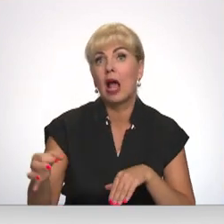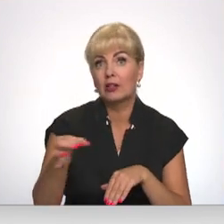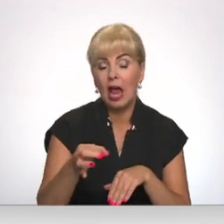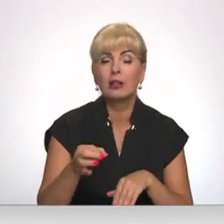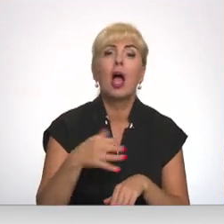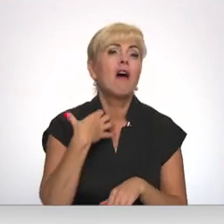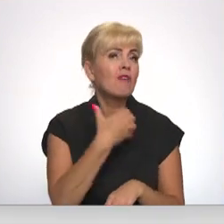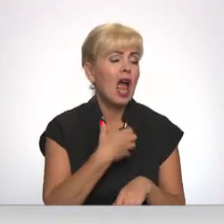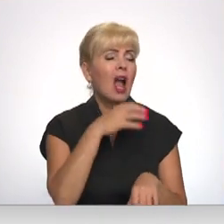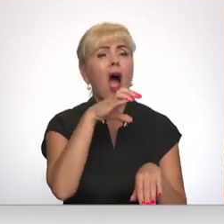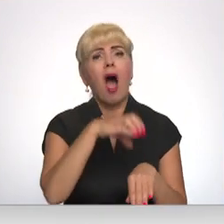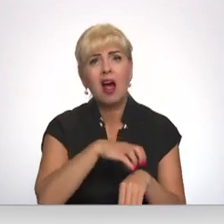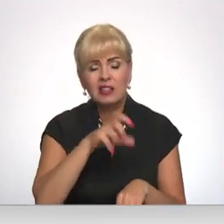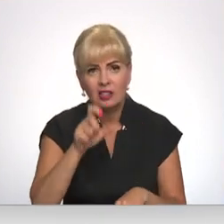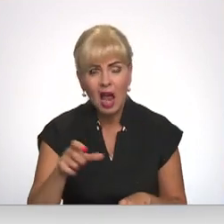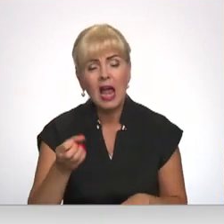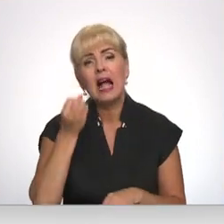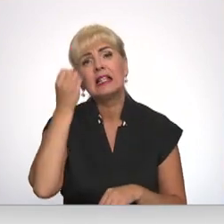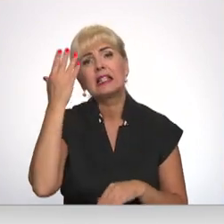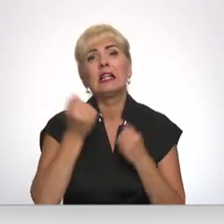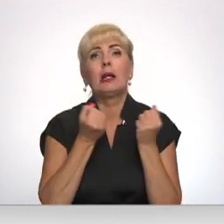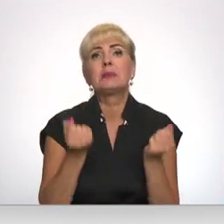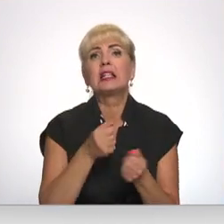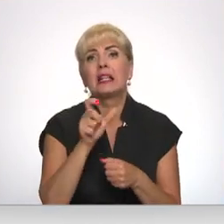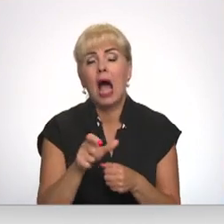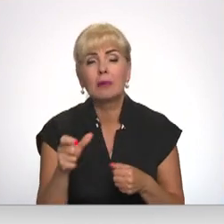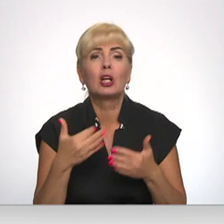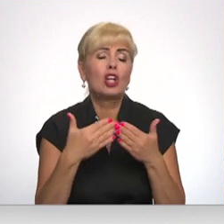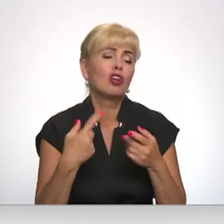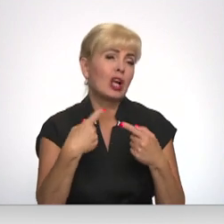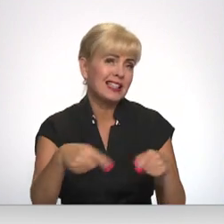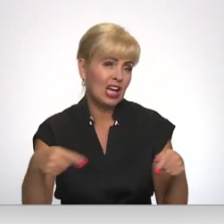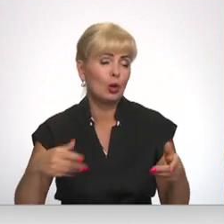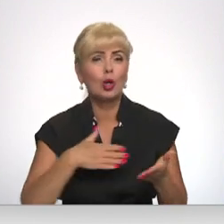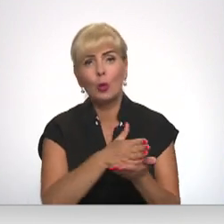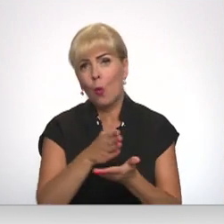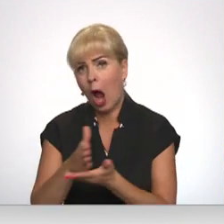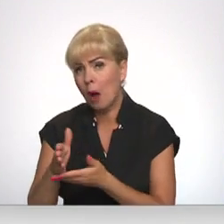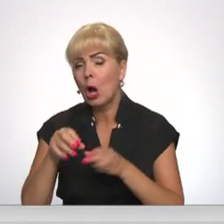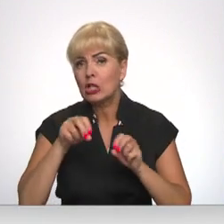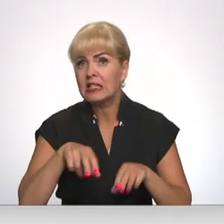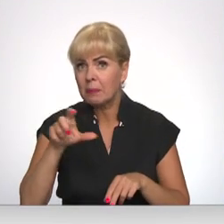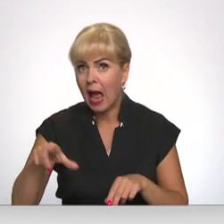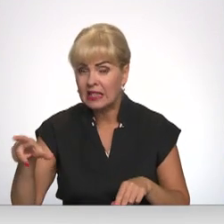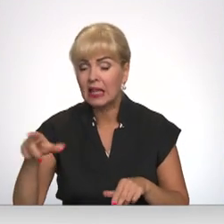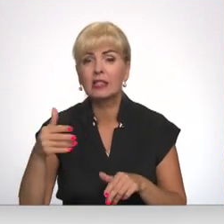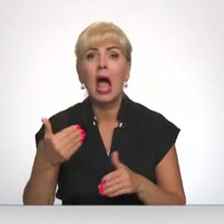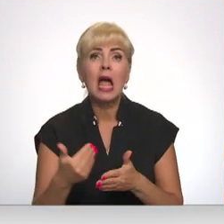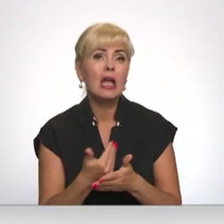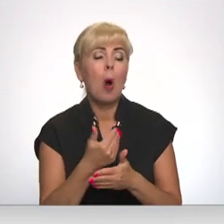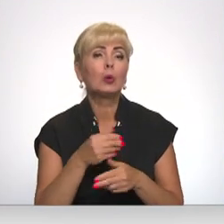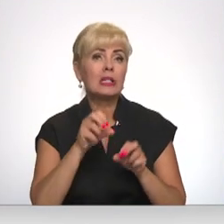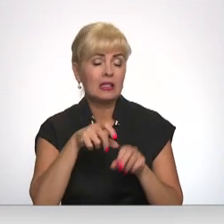Ārsti, izglītības darbinieki, dažādu citu jomu speciālisti, kas kā jaunie speciālisti pēc